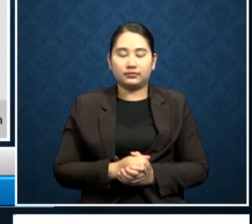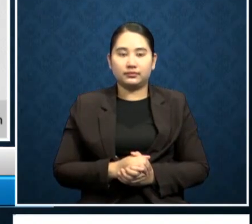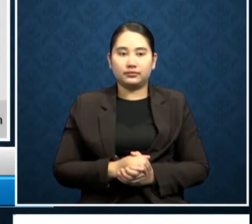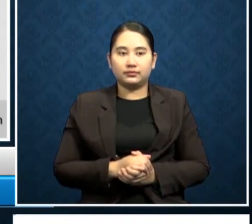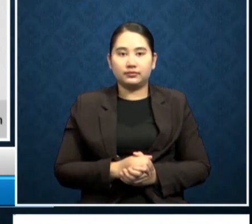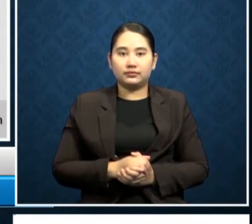ค่ะ